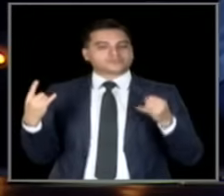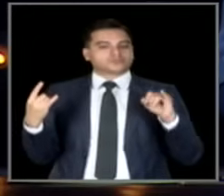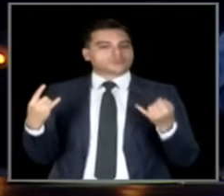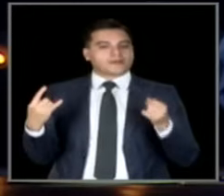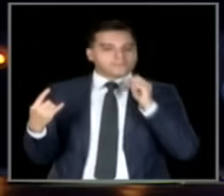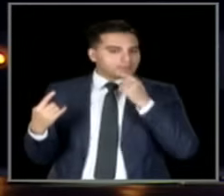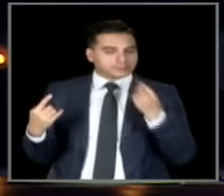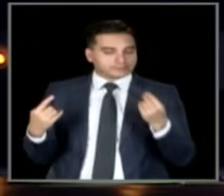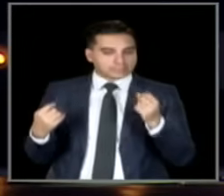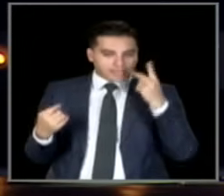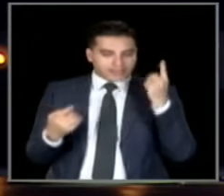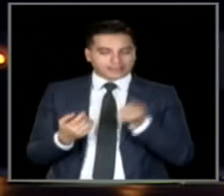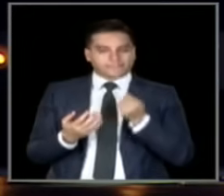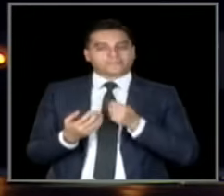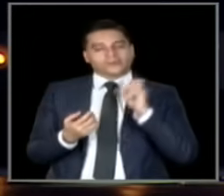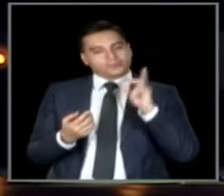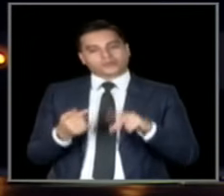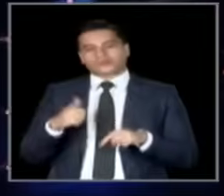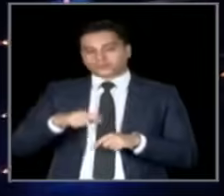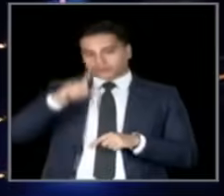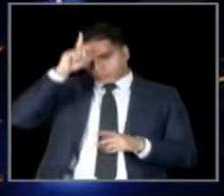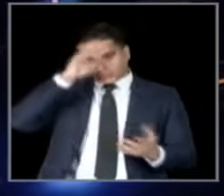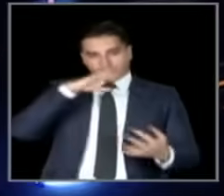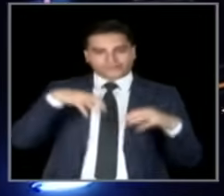الله. تمام. جغرافيا، والسؤال هو: